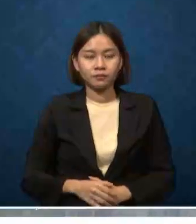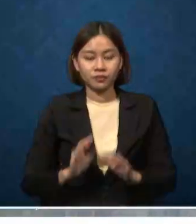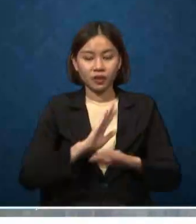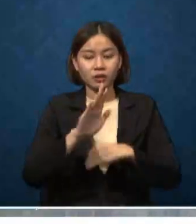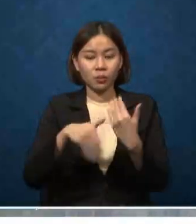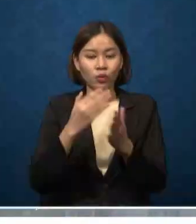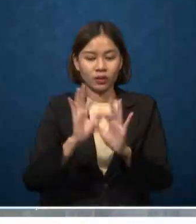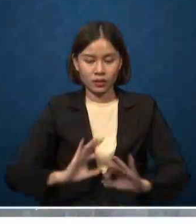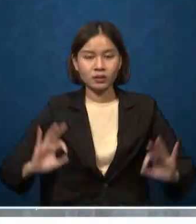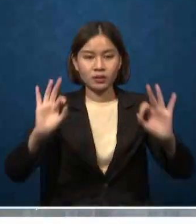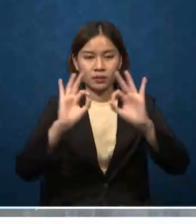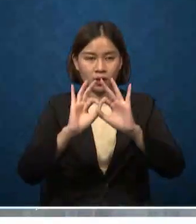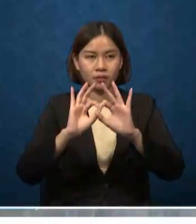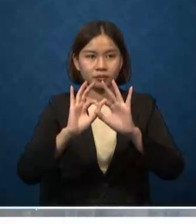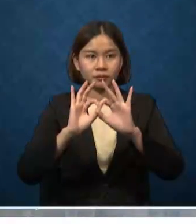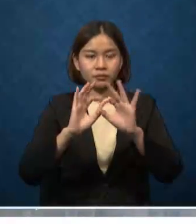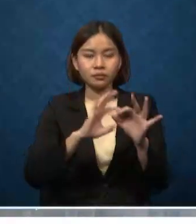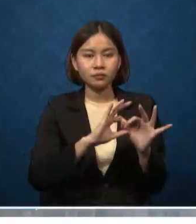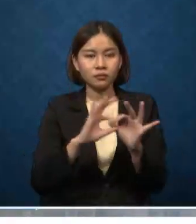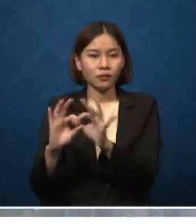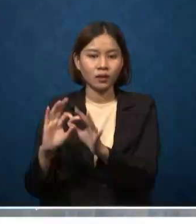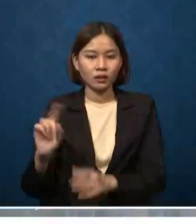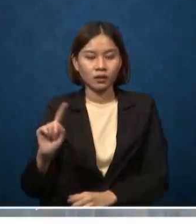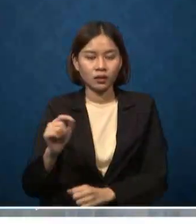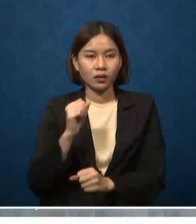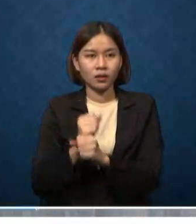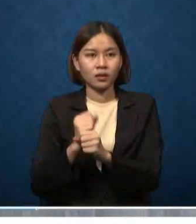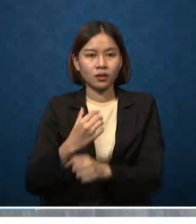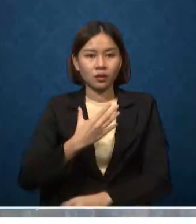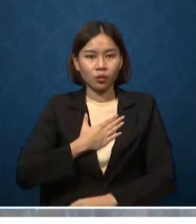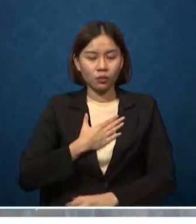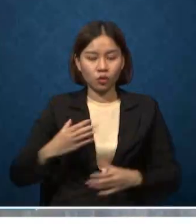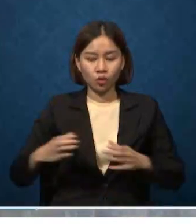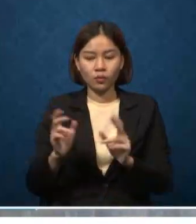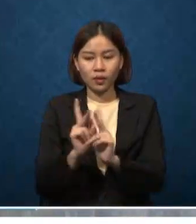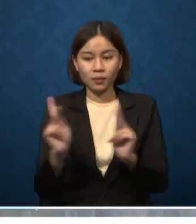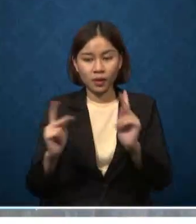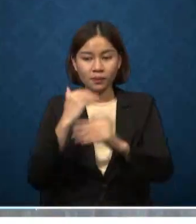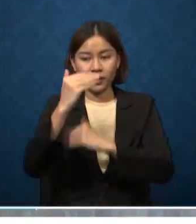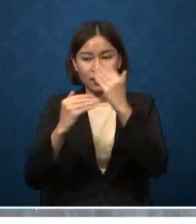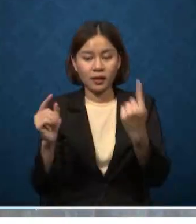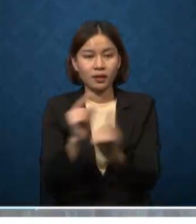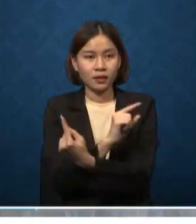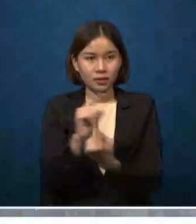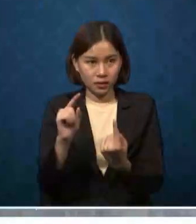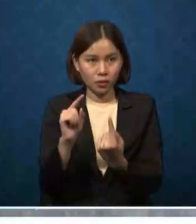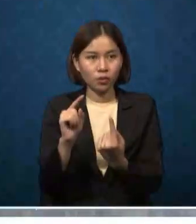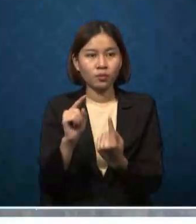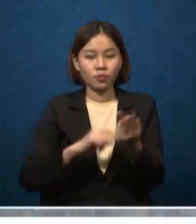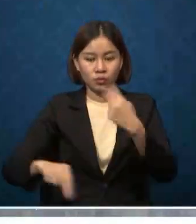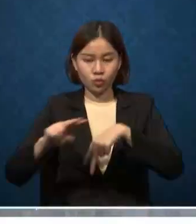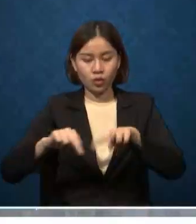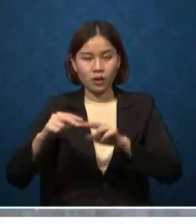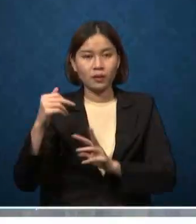เป็นเรื่องสำคัญแล้วก็จะเชื่อมโยงกับงานที่ทางผมและคณะกรรมาธิการการพัฒนาสังคมนะครับดูแล